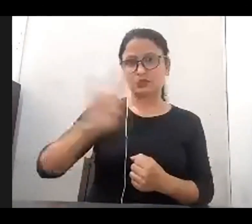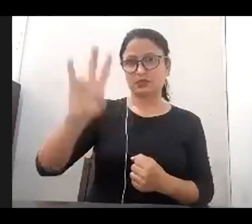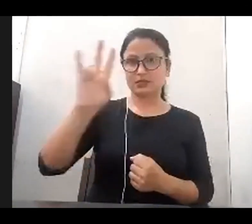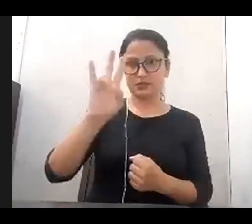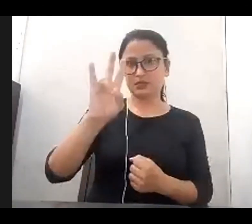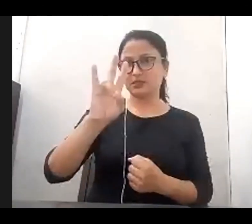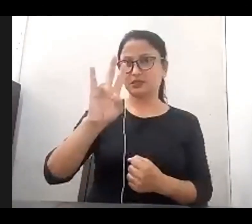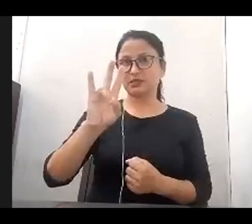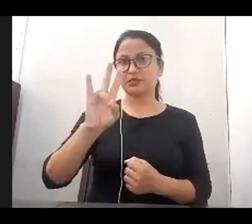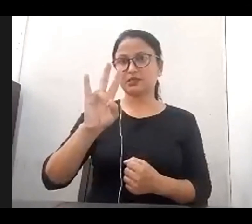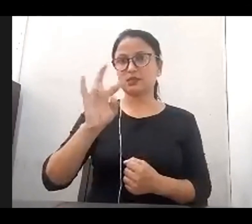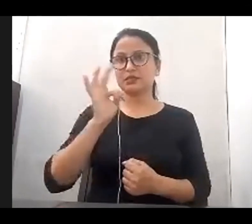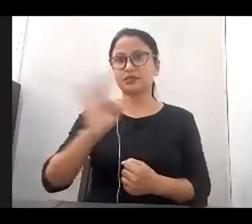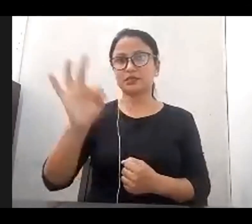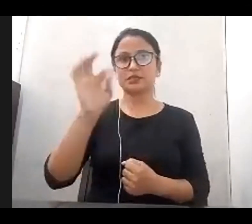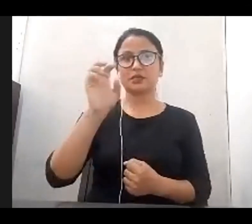म